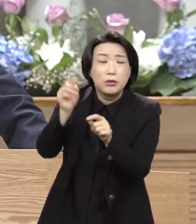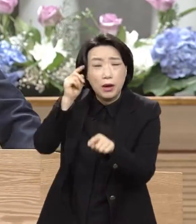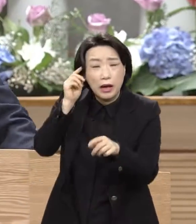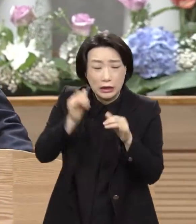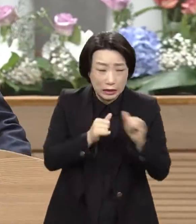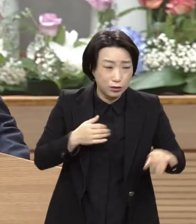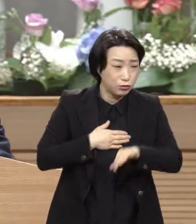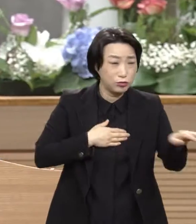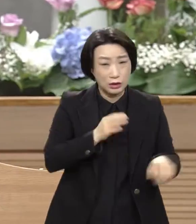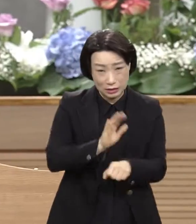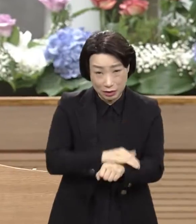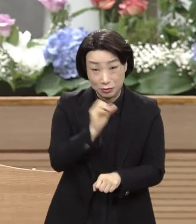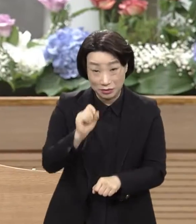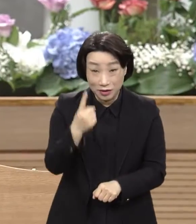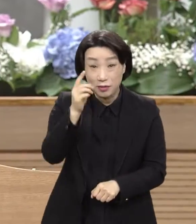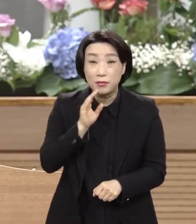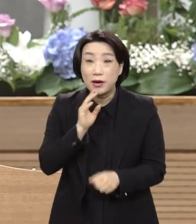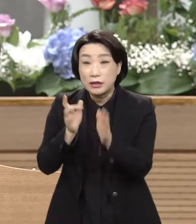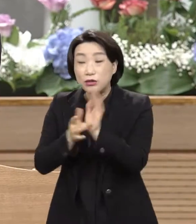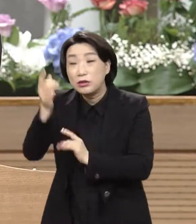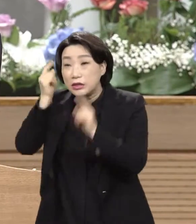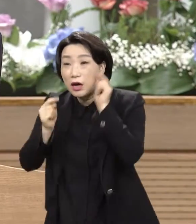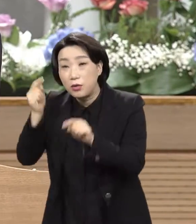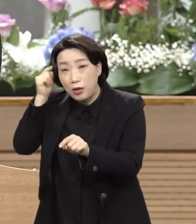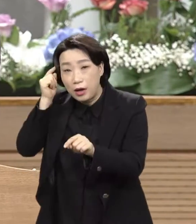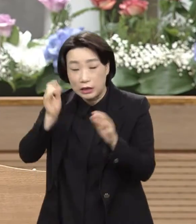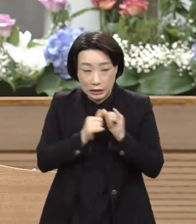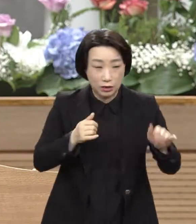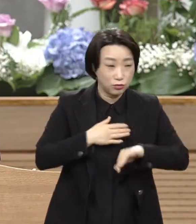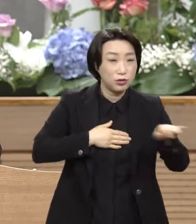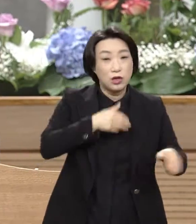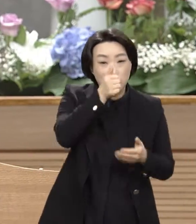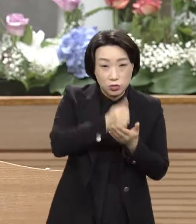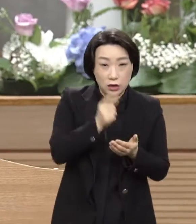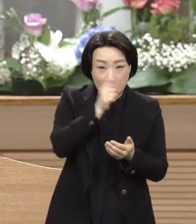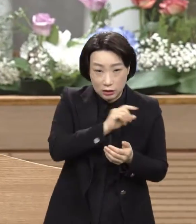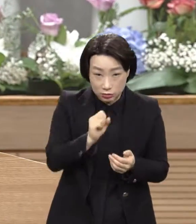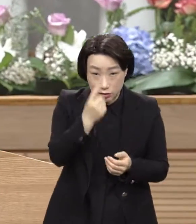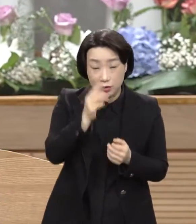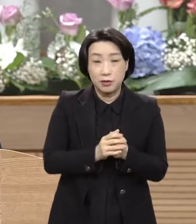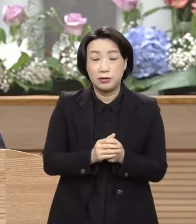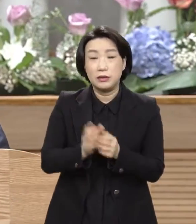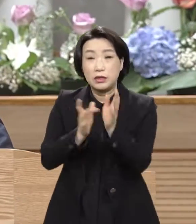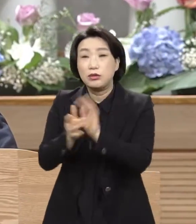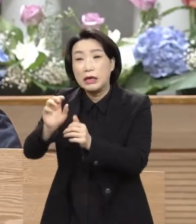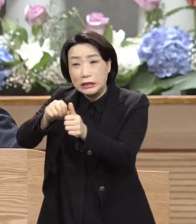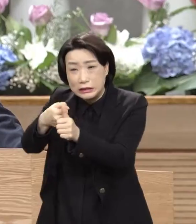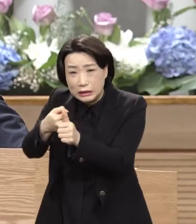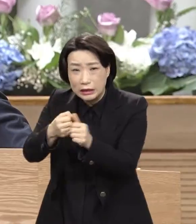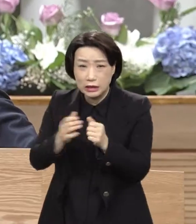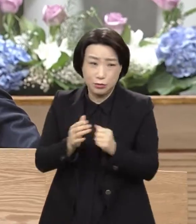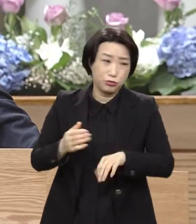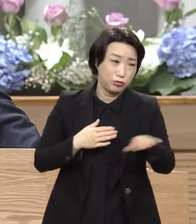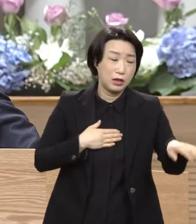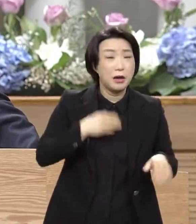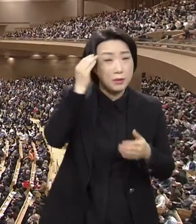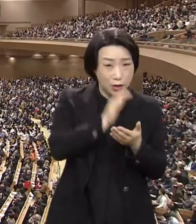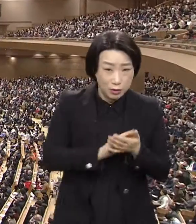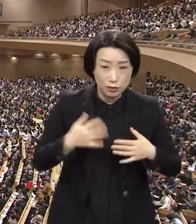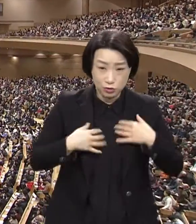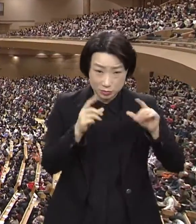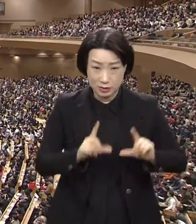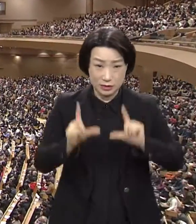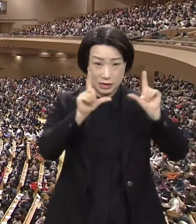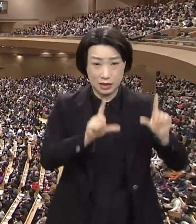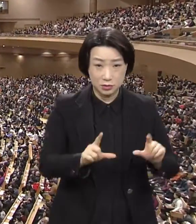인함이요 그가 상함은 우리 죄악을 인함이라 그가 징계를 받음으로 우리가